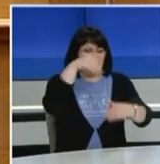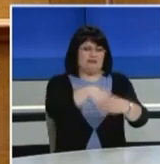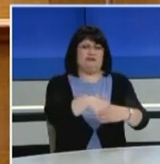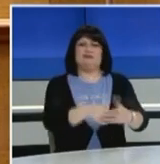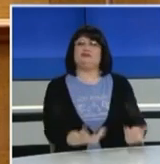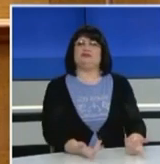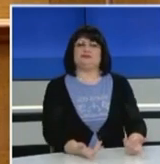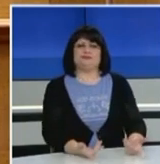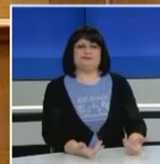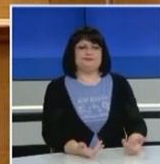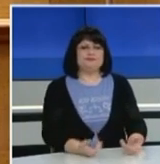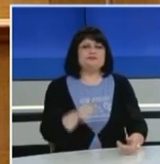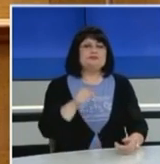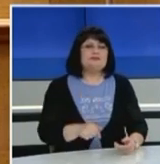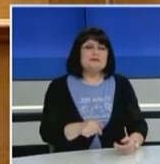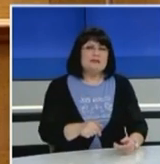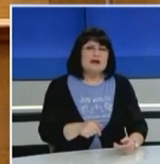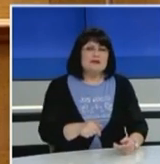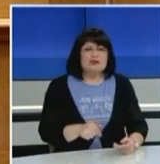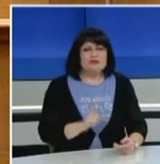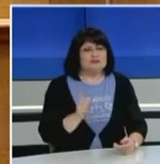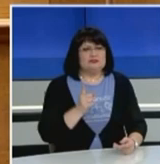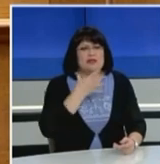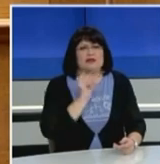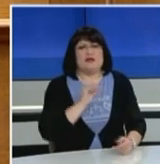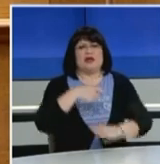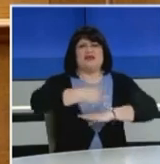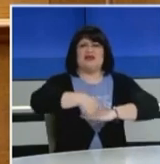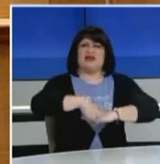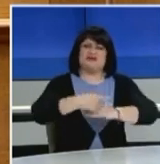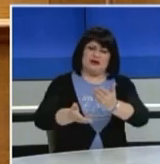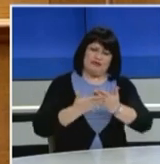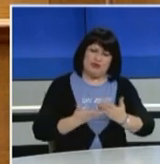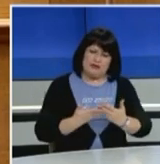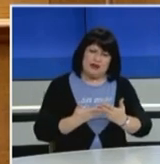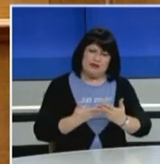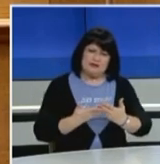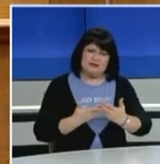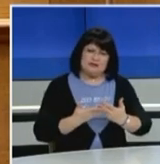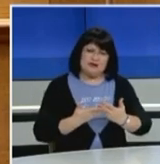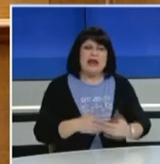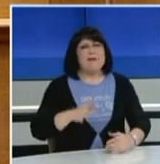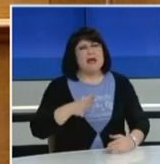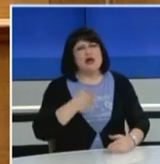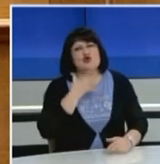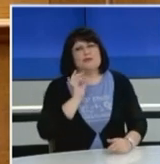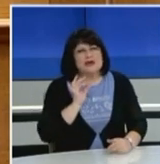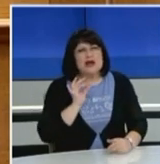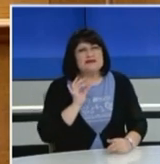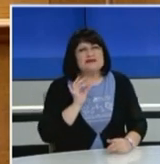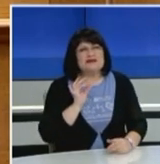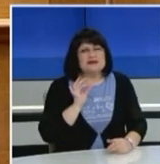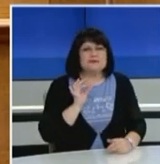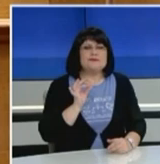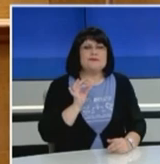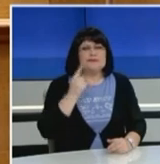παράγοντα. Διαδικασίες που δεν θυμίζουν σε τίποτε δικαστική συνδρομή, αλλά μάλλον παραπέμπουν σε άλλου